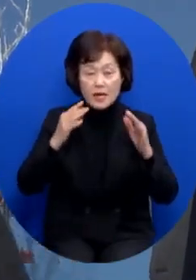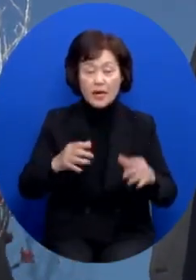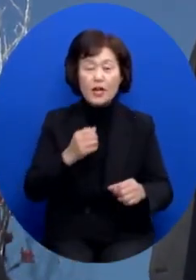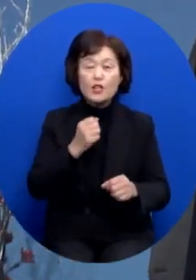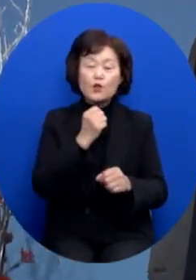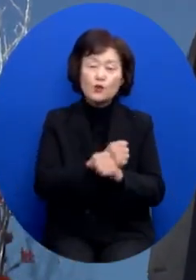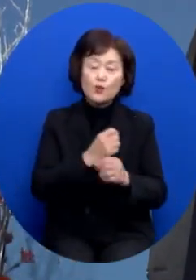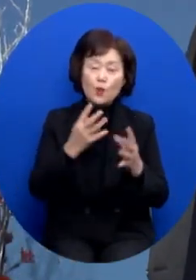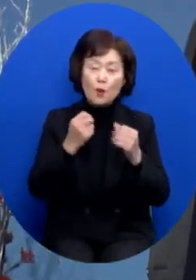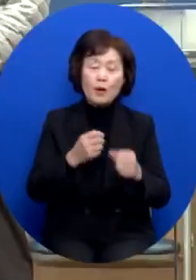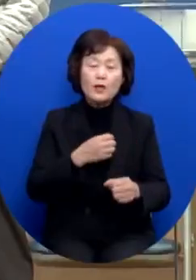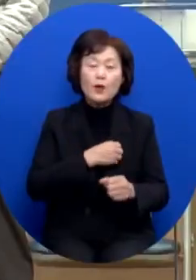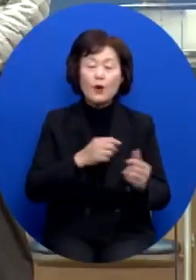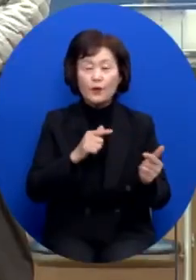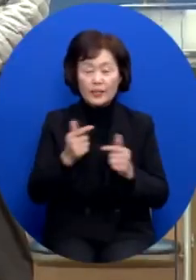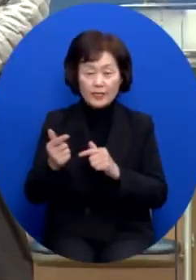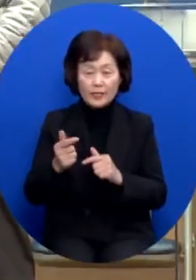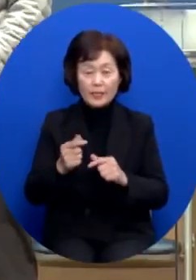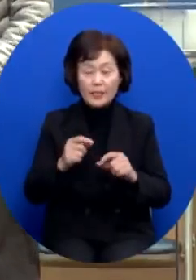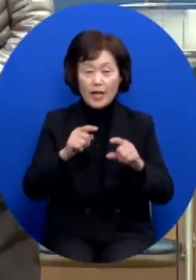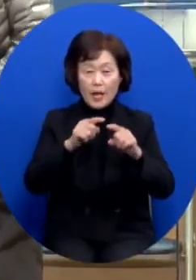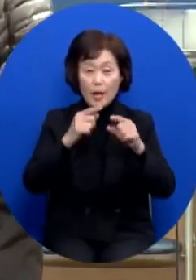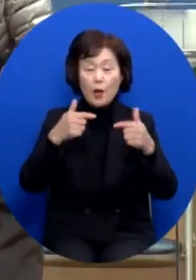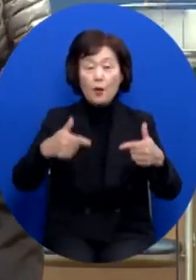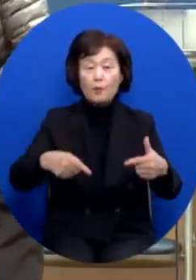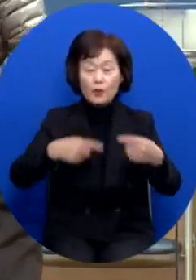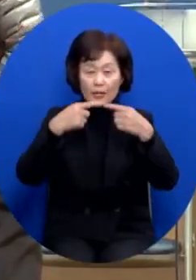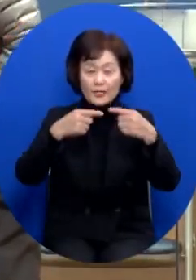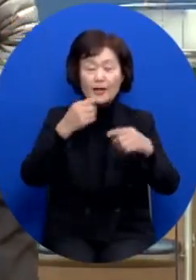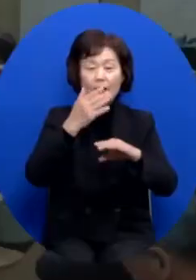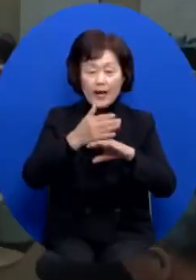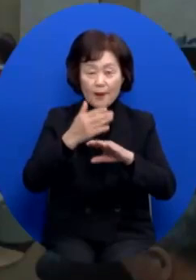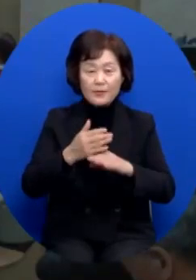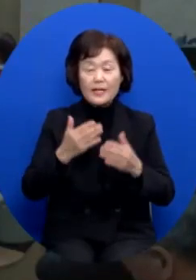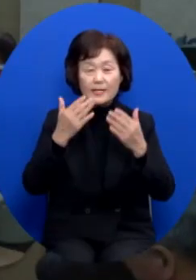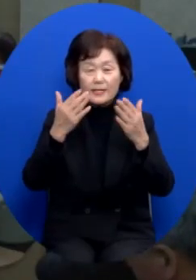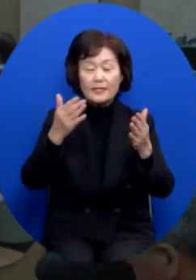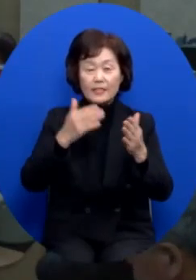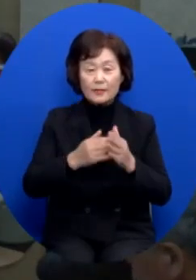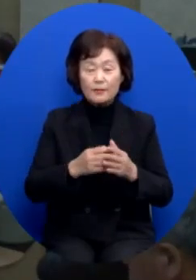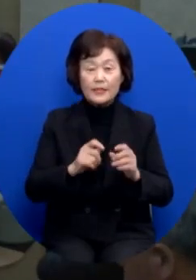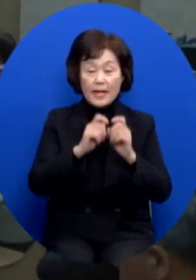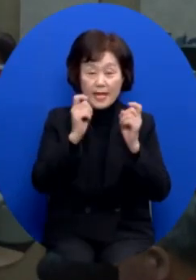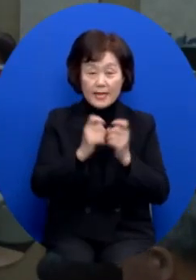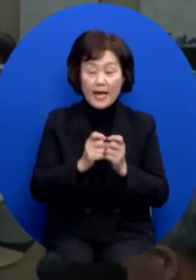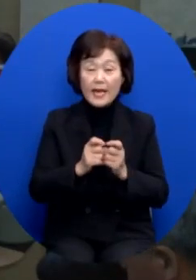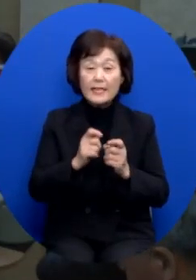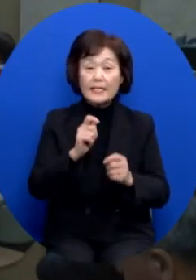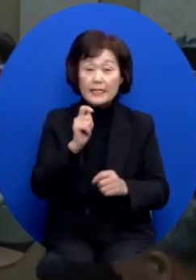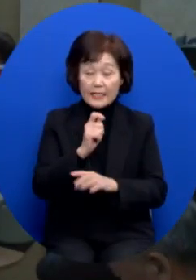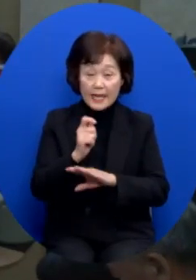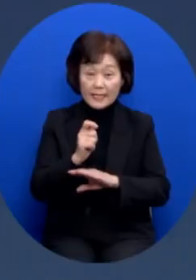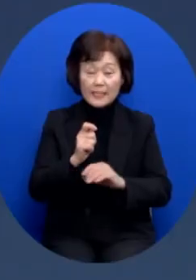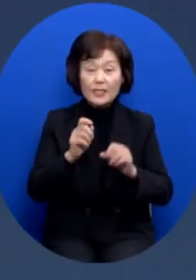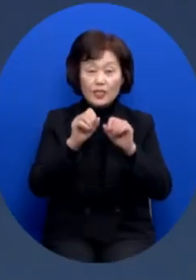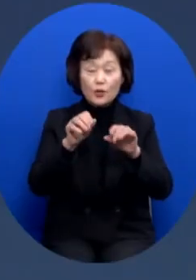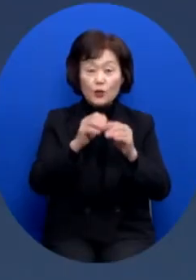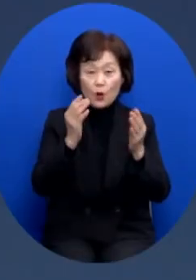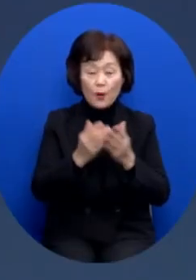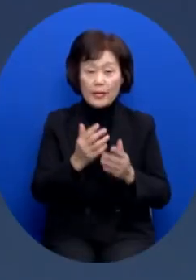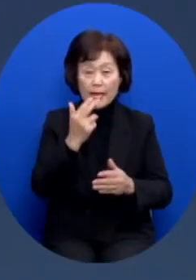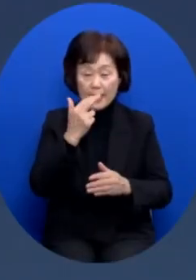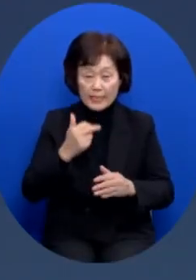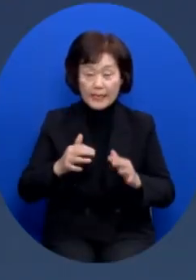회원들에게 표창장과 감사패를 수여했습니다. 한편 부산 개인택시선교회는 농어촌 선교와 시각장애인 봉사